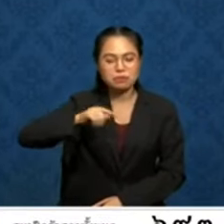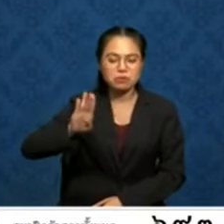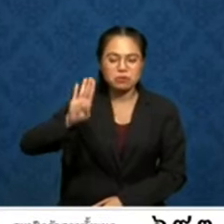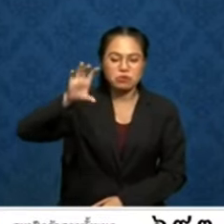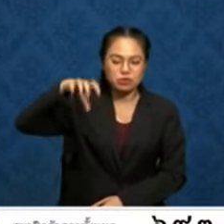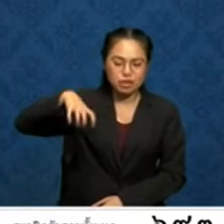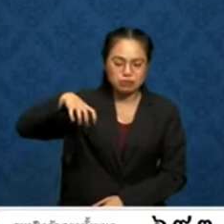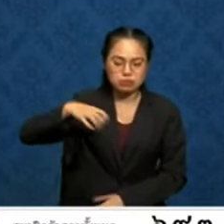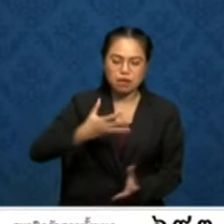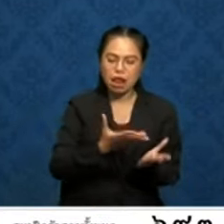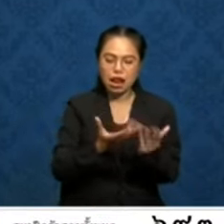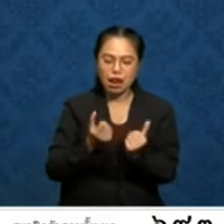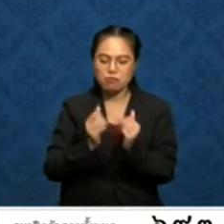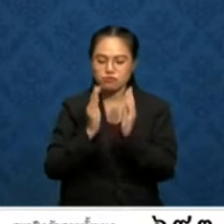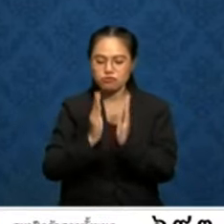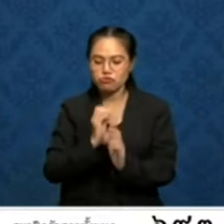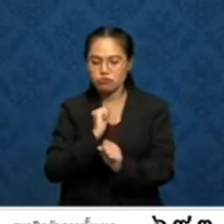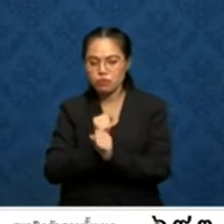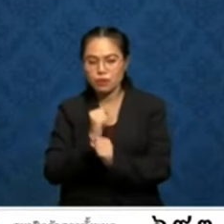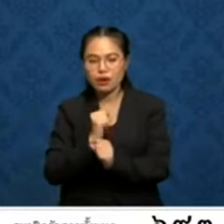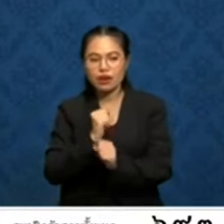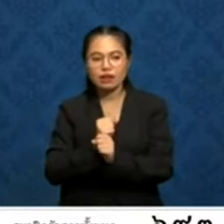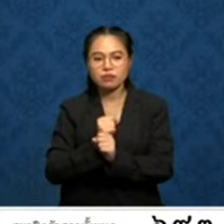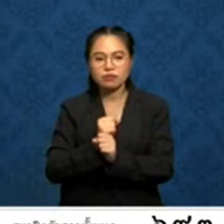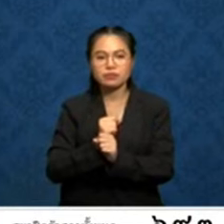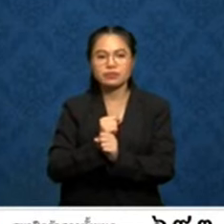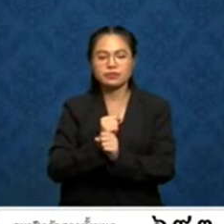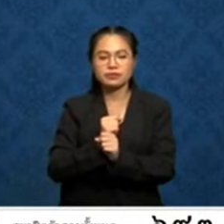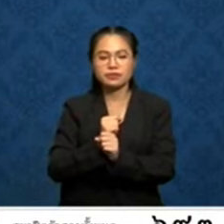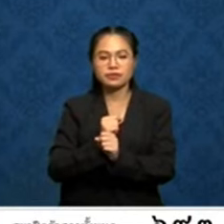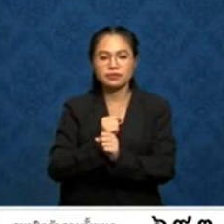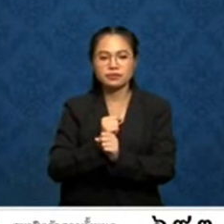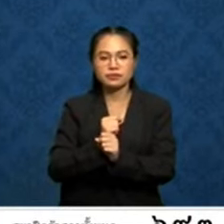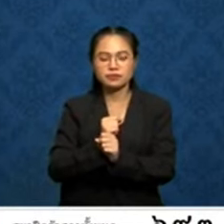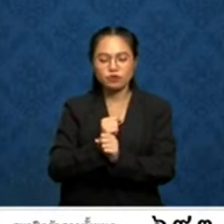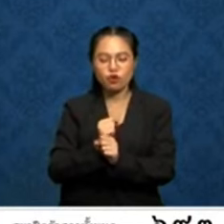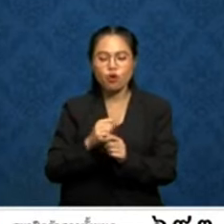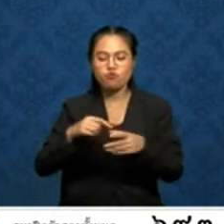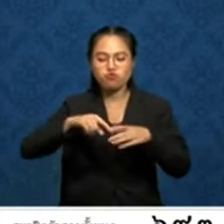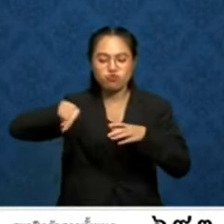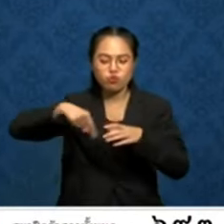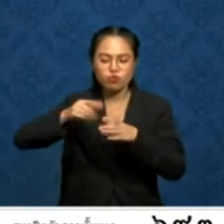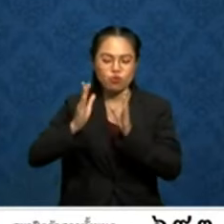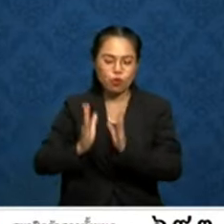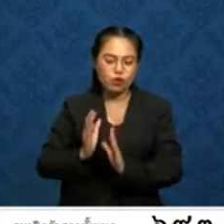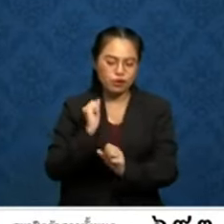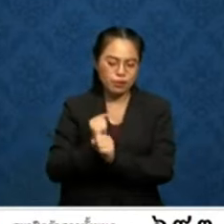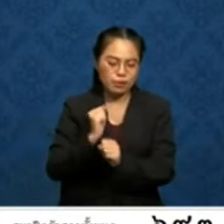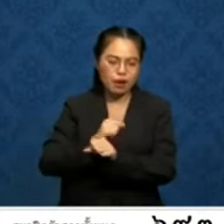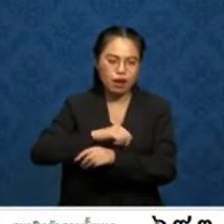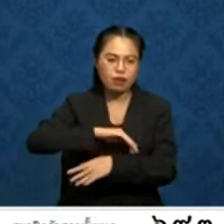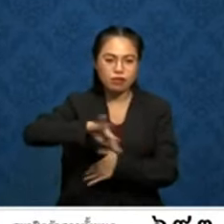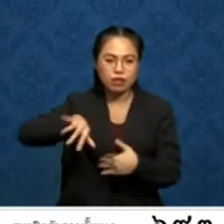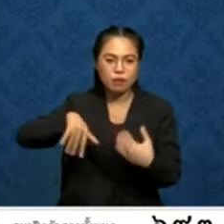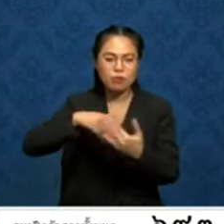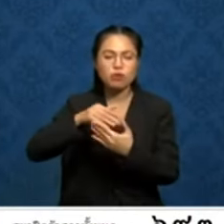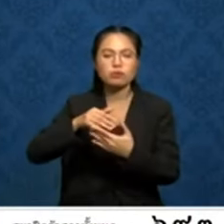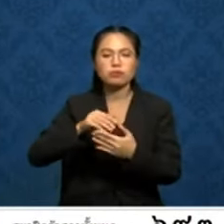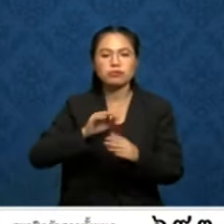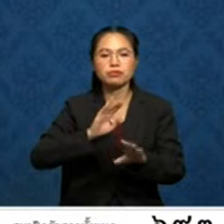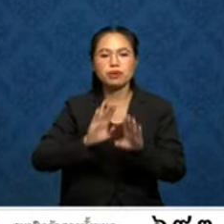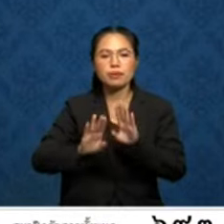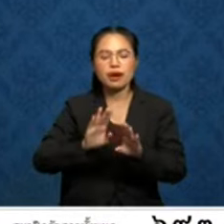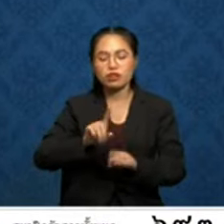รับแรงงานกว่าร้อยละ 32 ถึง 35 ของแรงงานทั้งหมดและมีมูลค่าประมาณร้อย